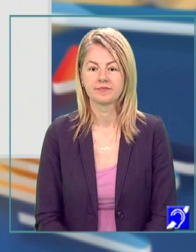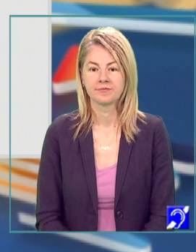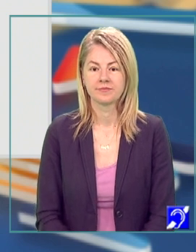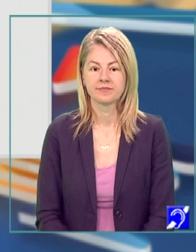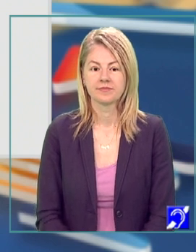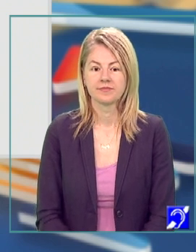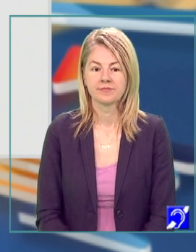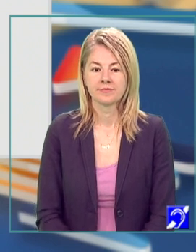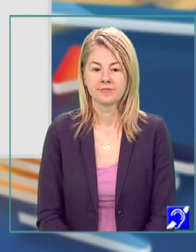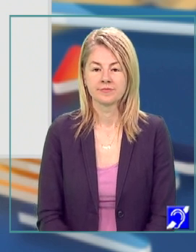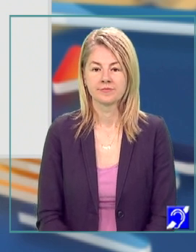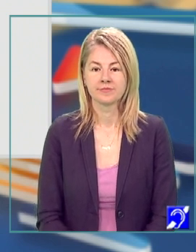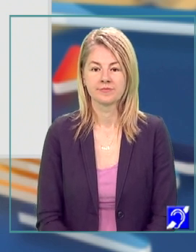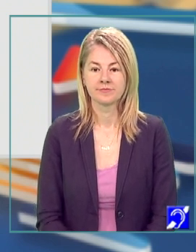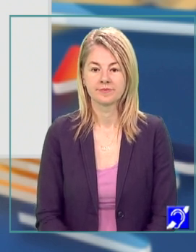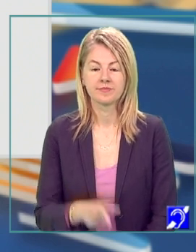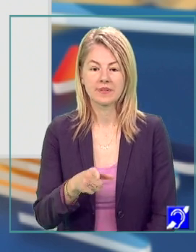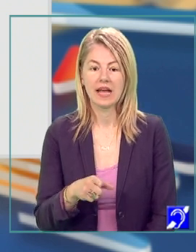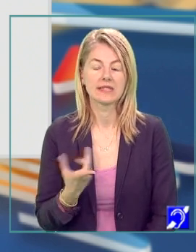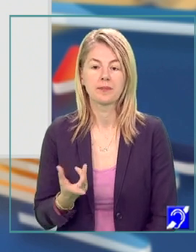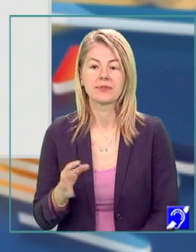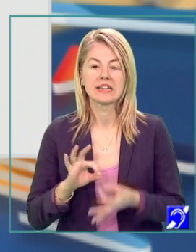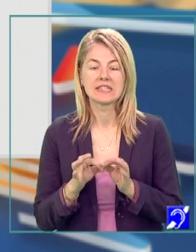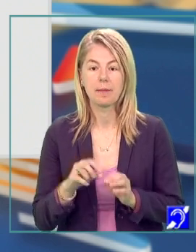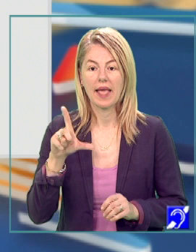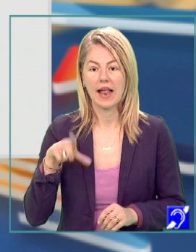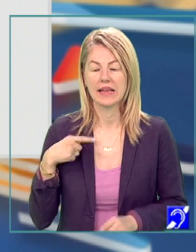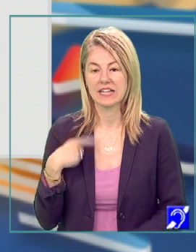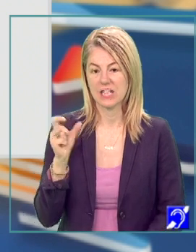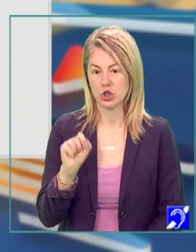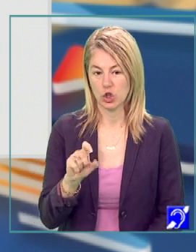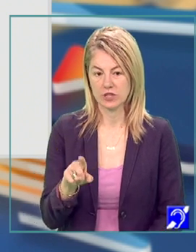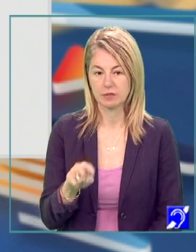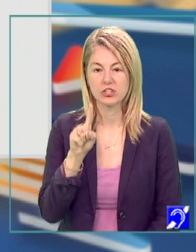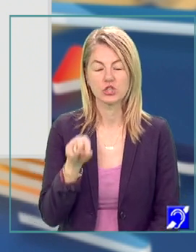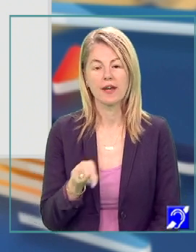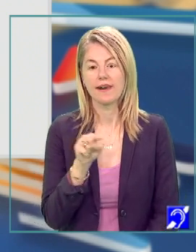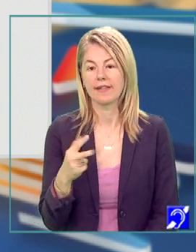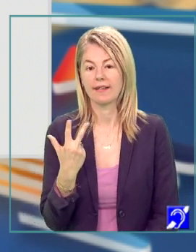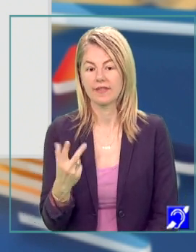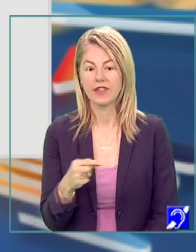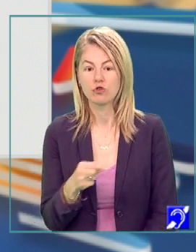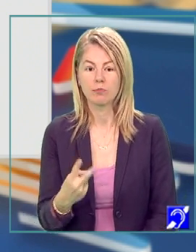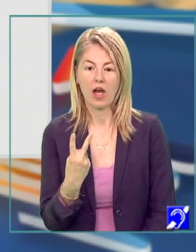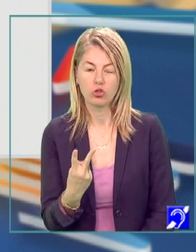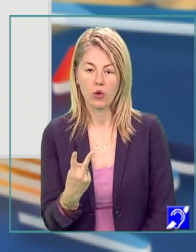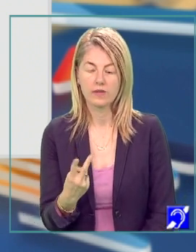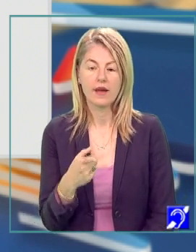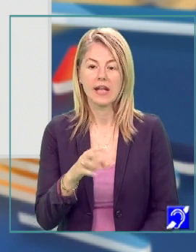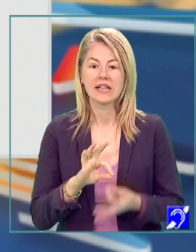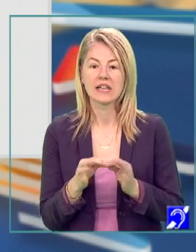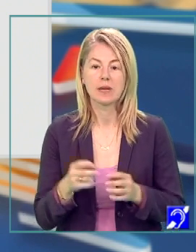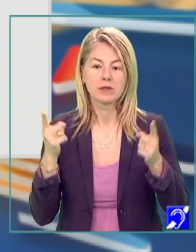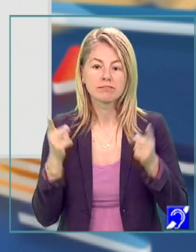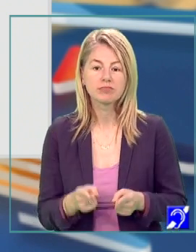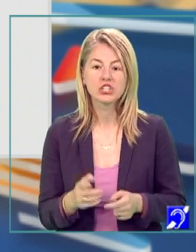este egală cu L radical din 3 supra 2. Înlocuim L-ul cu 12 și obținem că AM este